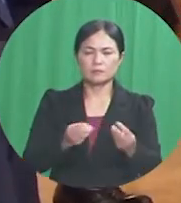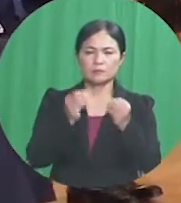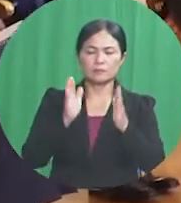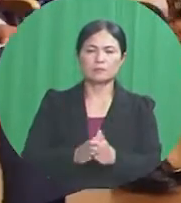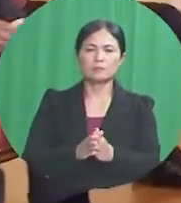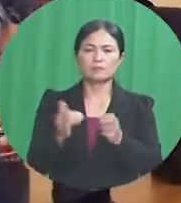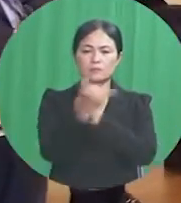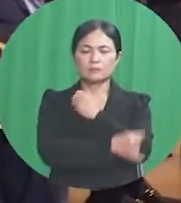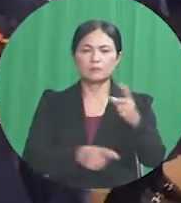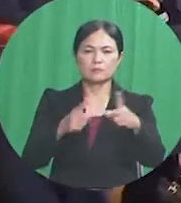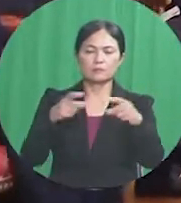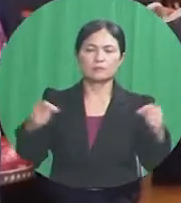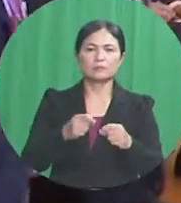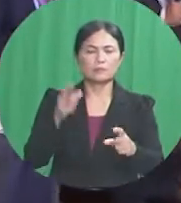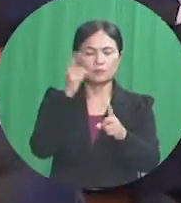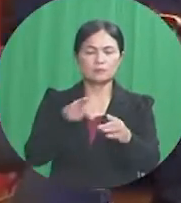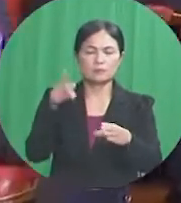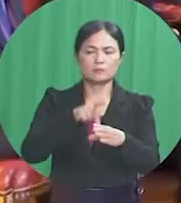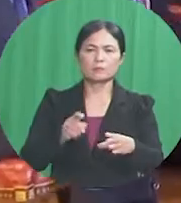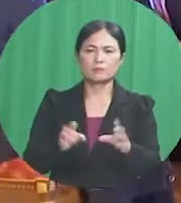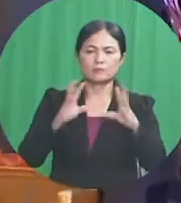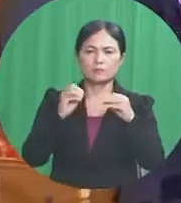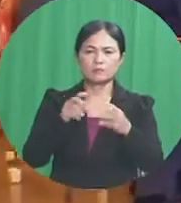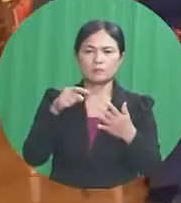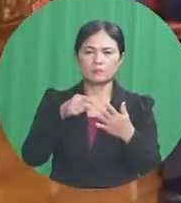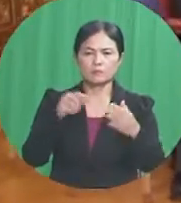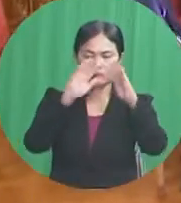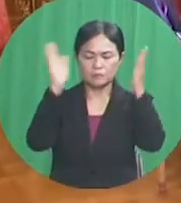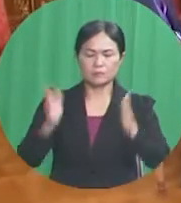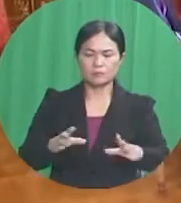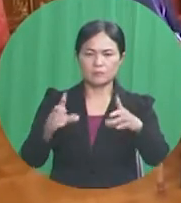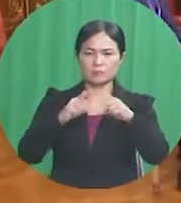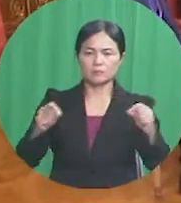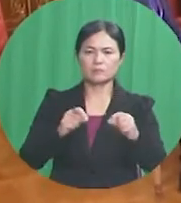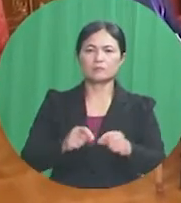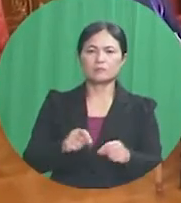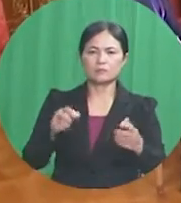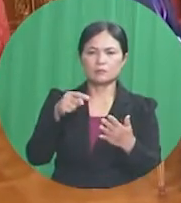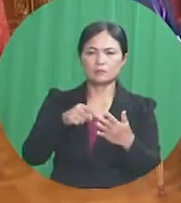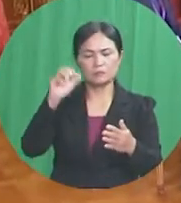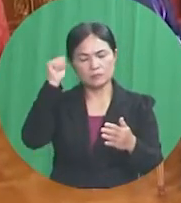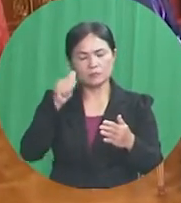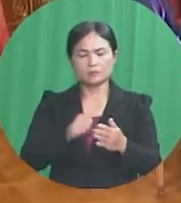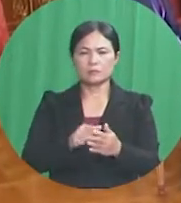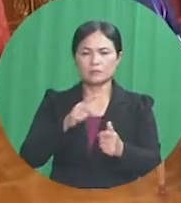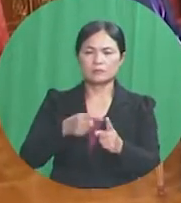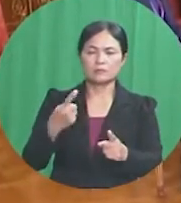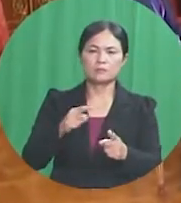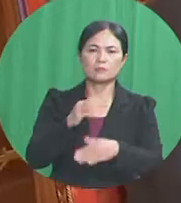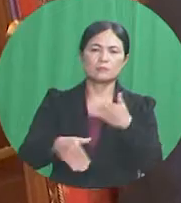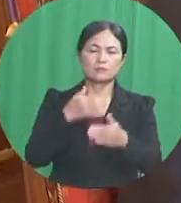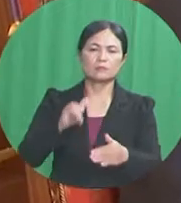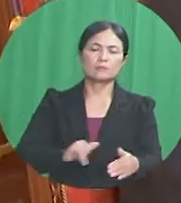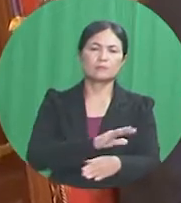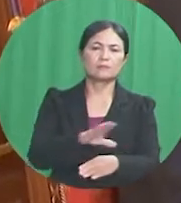ឋមន្ត្រីនៃប្រទេសជប៉ុនដើម្បីចូលរួមកិច្ចប្រជុំកម្ពុជាអាស៊ានជប៉ុននិងកិច្ចប្រជុំកម្ពុជាអាស៊ីបូព៌ានៅខែវិច្ឆិកាខាងមុខនេះនៅ